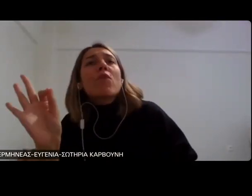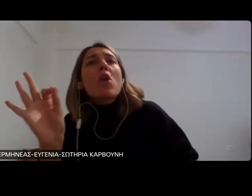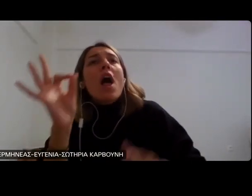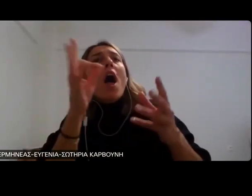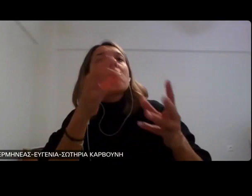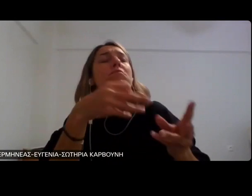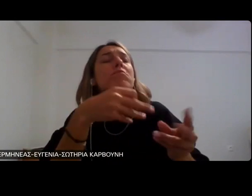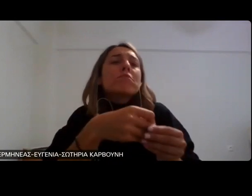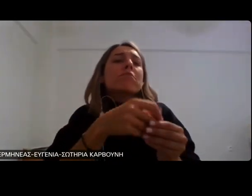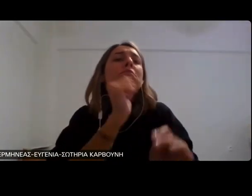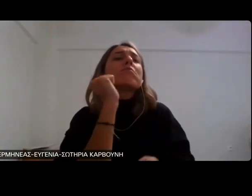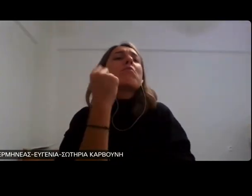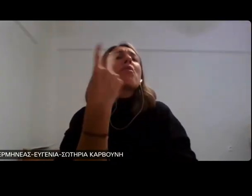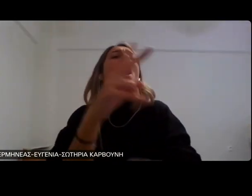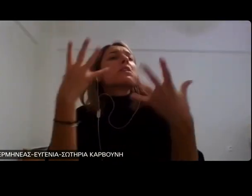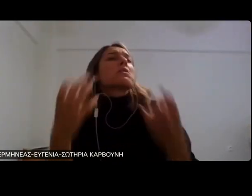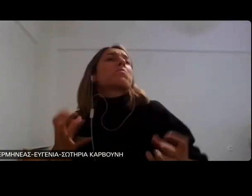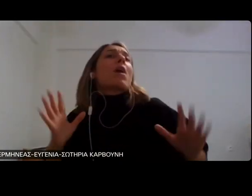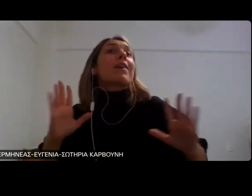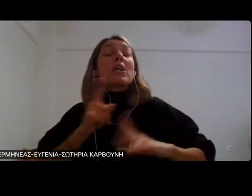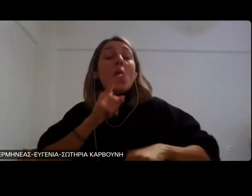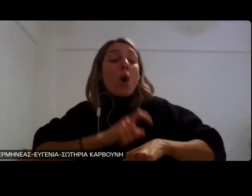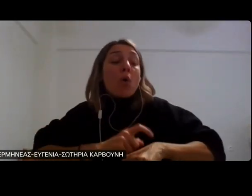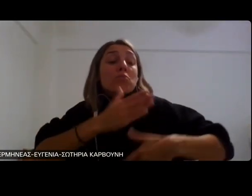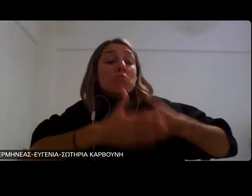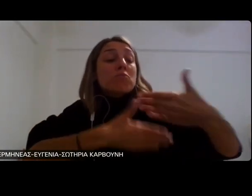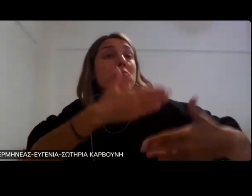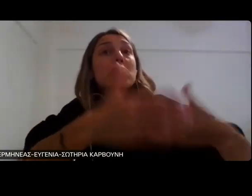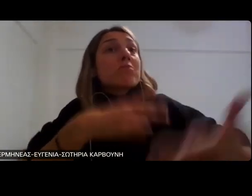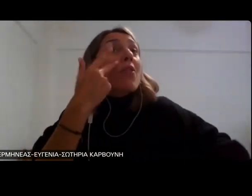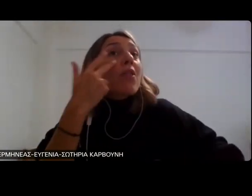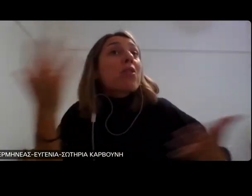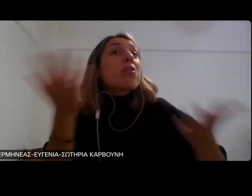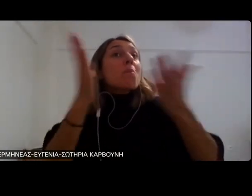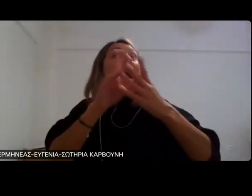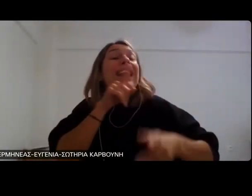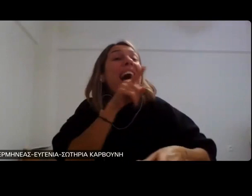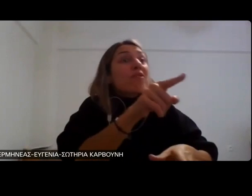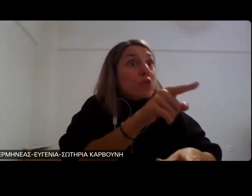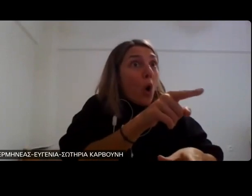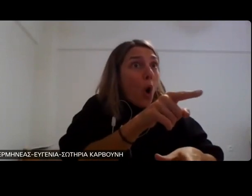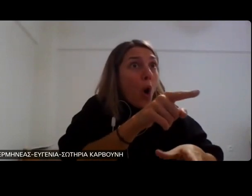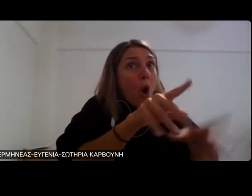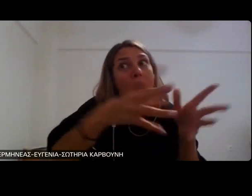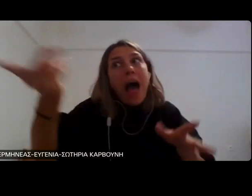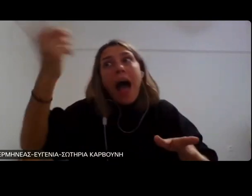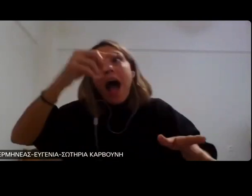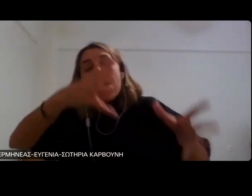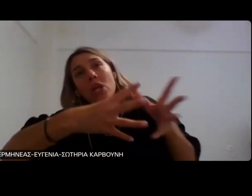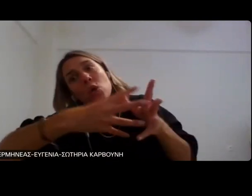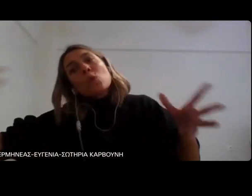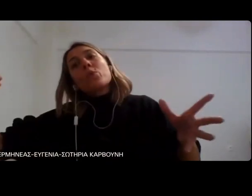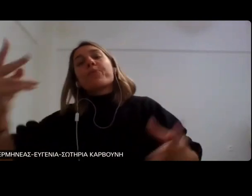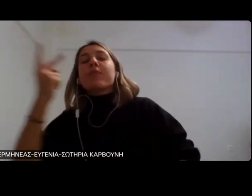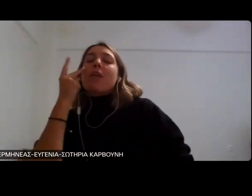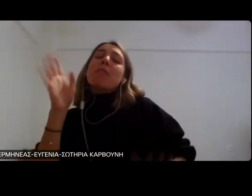ο χρόνος θα δείξει εάν επεκταθούν και έξω από τις κοινότητες. Ευχαριστώ.